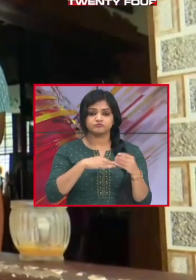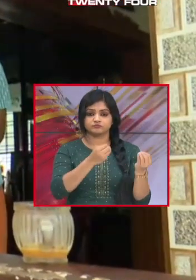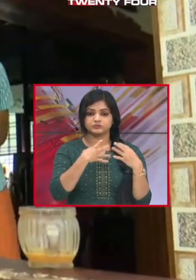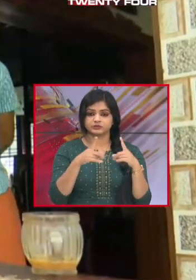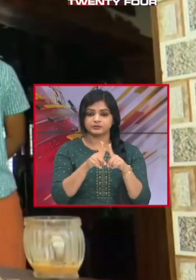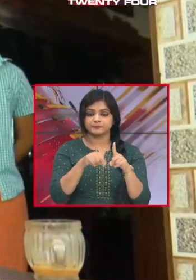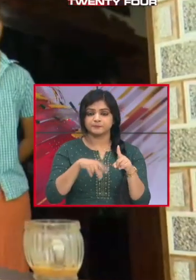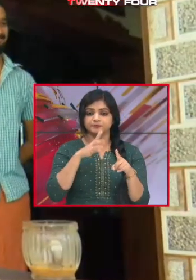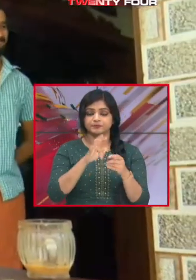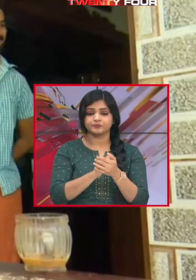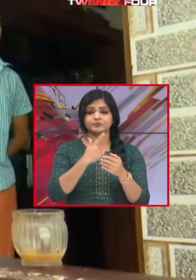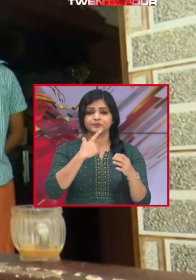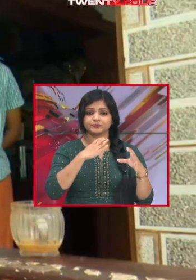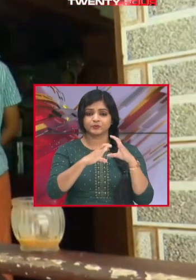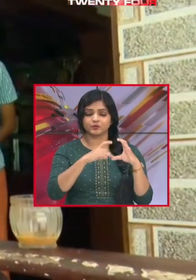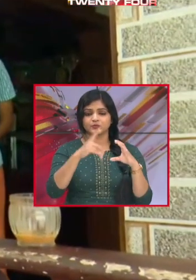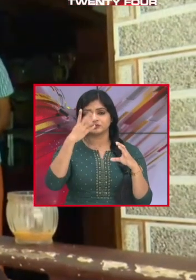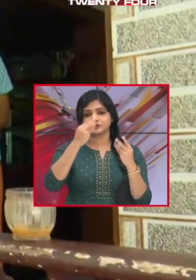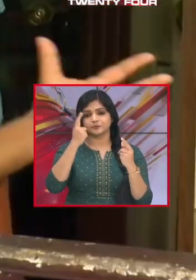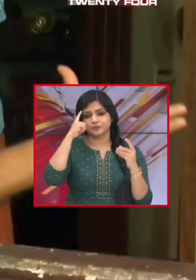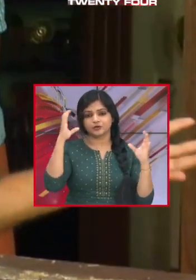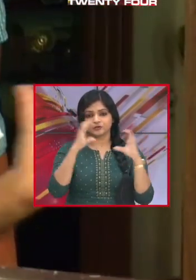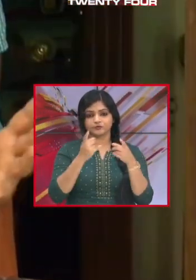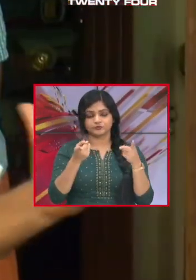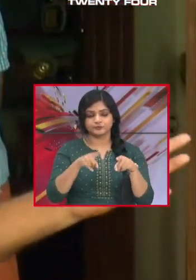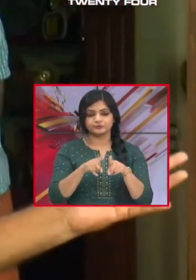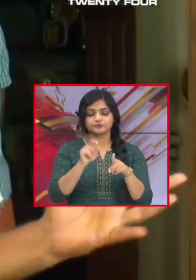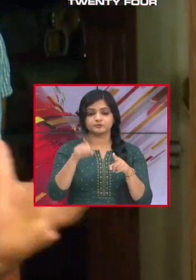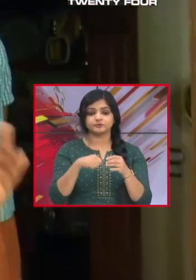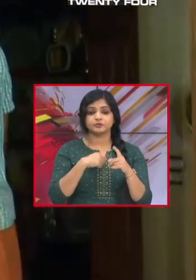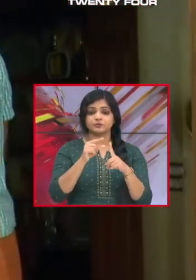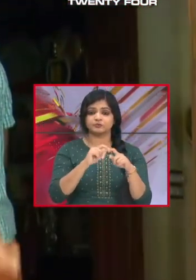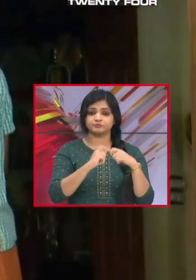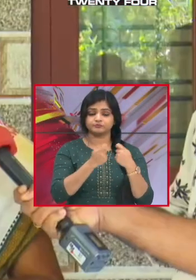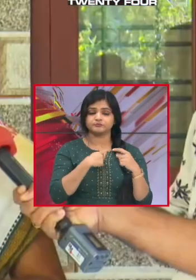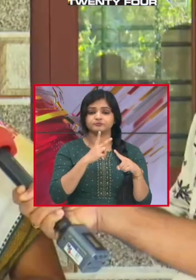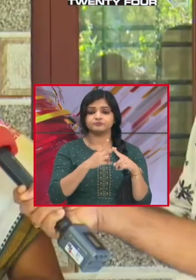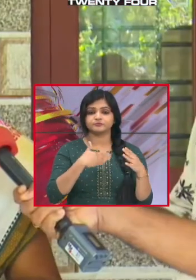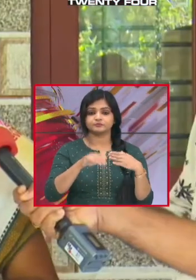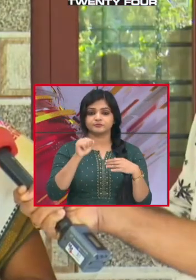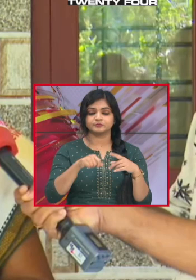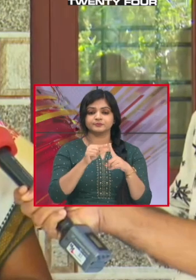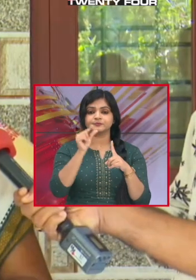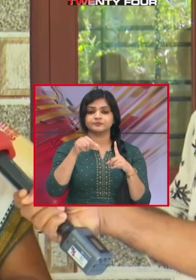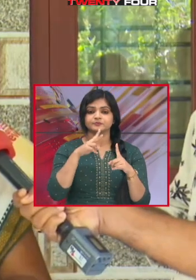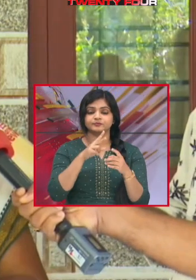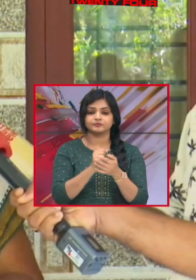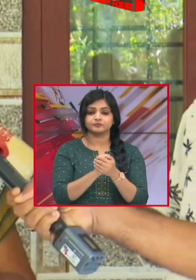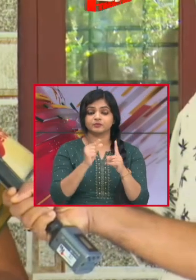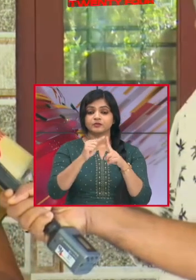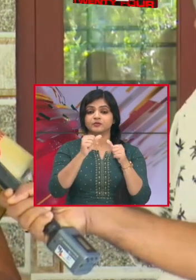നിരയുമായി ബന്ധപ്പെട്ട ആശയവിനിമയത്തിൽ ആശയക്കുഴപ്പം ഉണ്ടായിട്ടുണ്ട്. താൻ പാറമേക്കാവിനൊപ്പം തുടരുമെന്നും പെരുവനം പറഞ്ഞു. പാറമേക്കാവ്